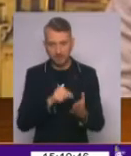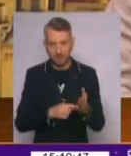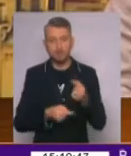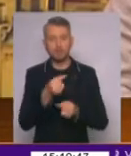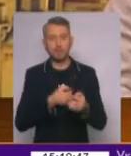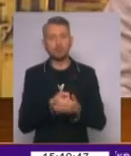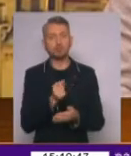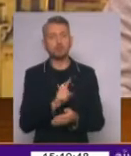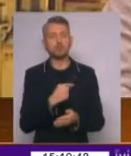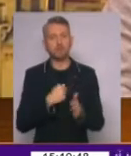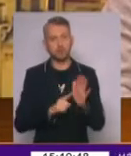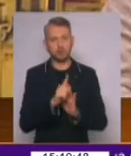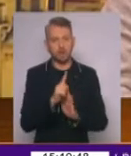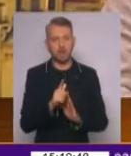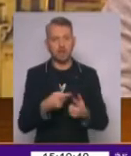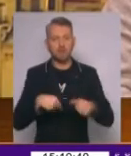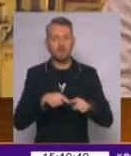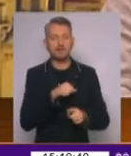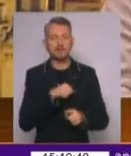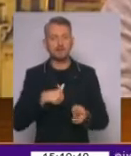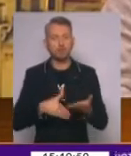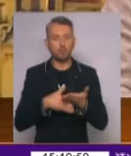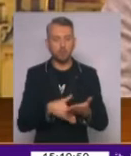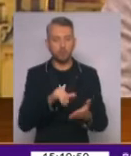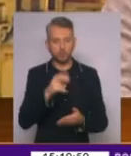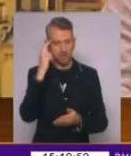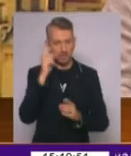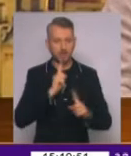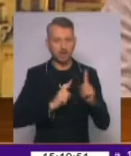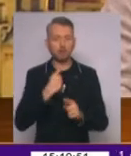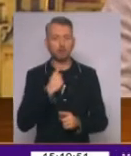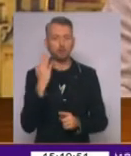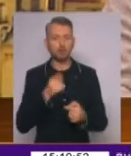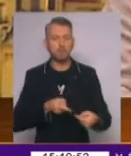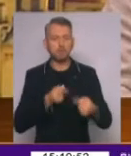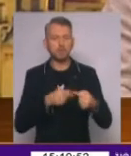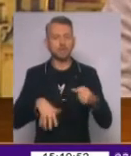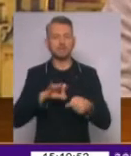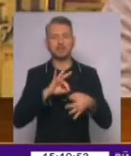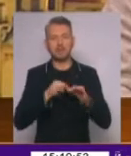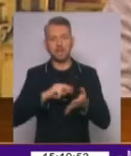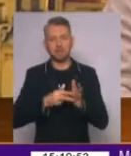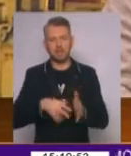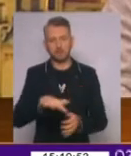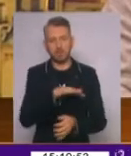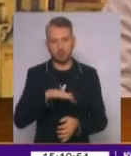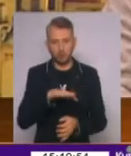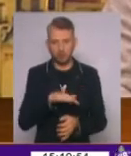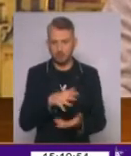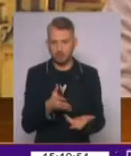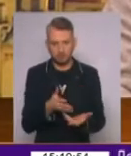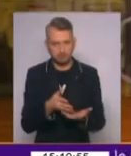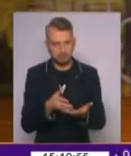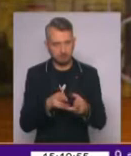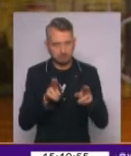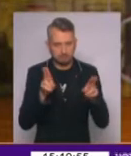того, з чого я почала. Фракція «Самопоміч» у Київраді голосує проти всіх детальних планів територій апріорі,